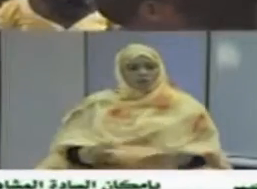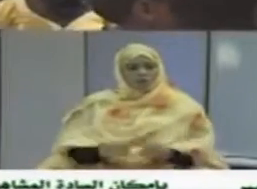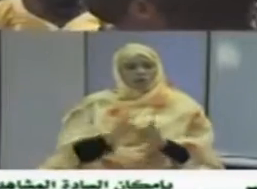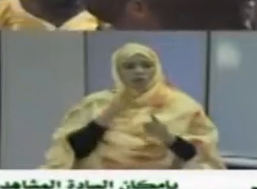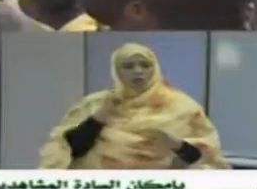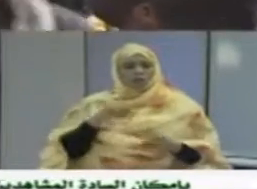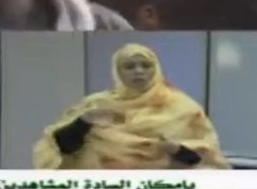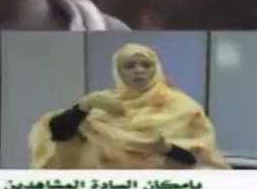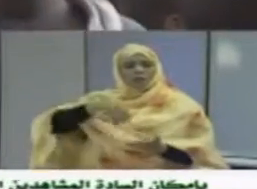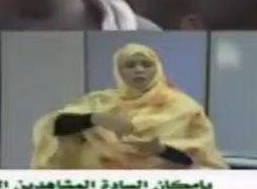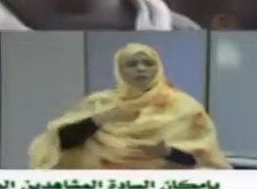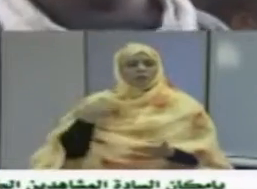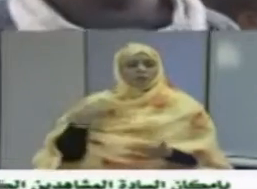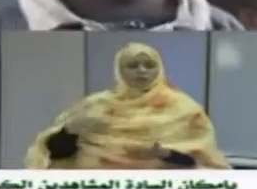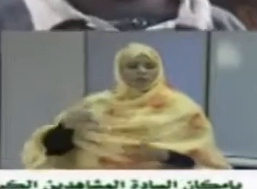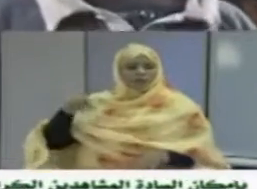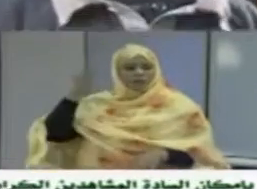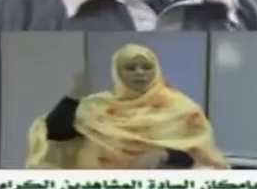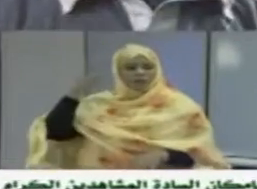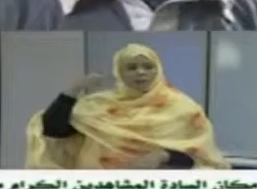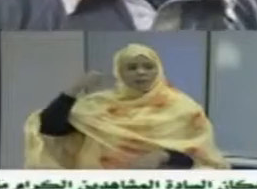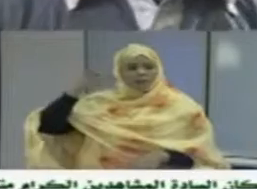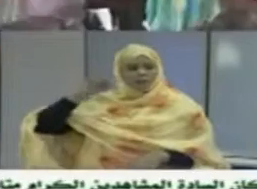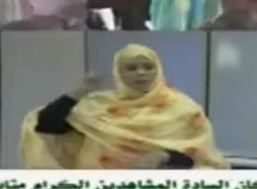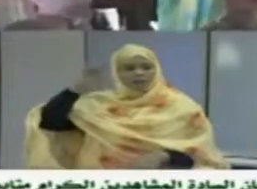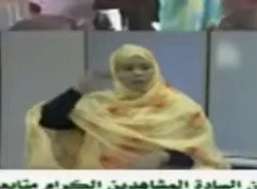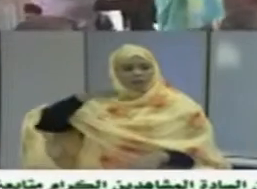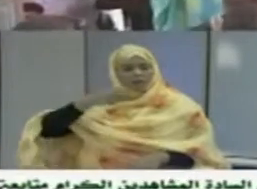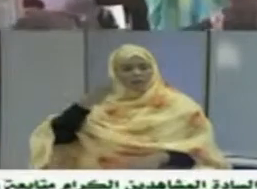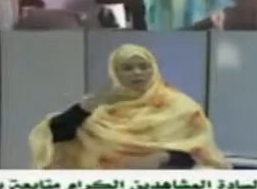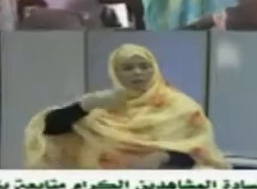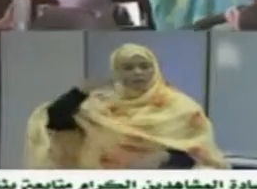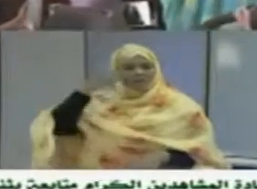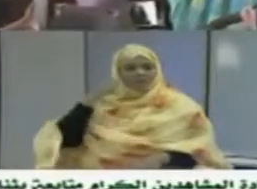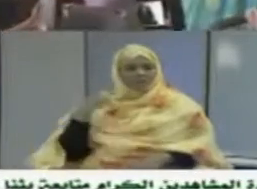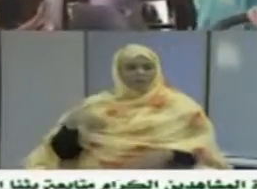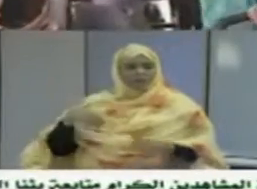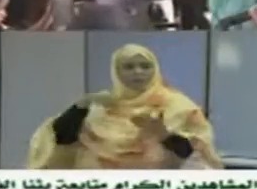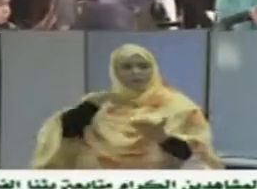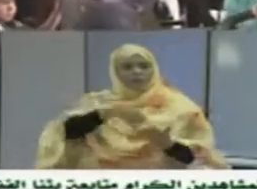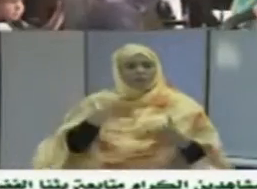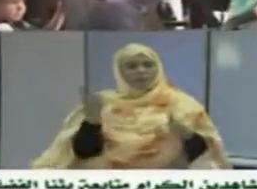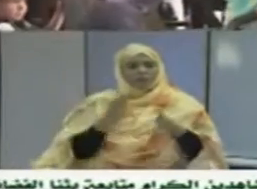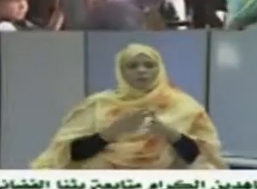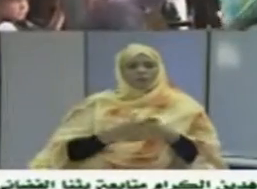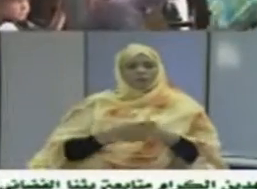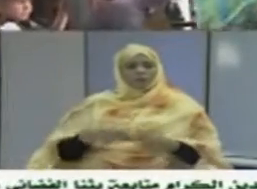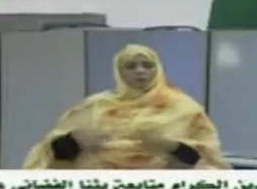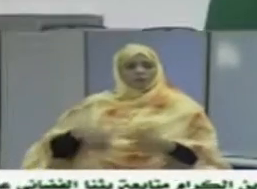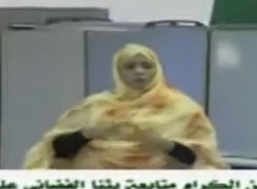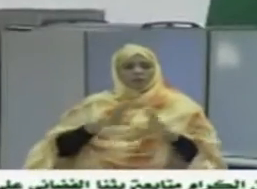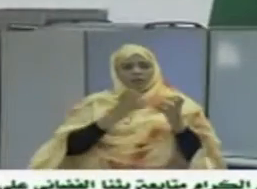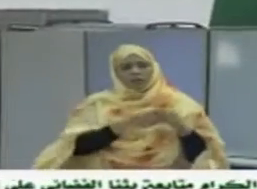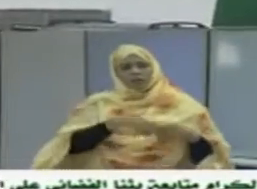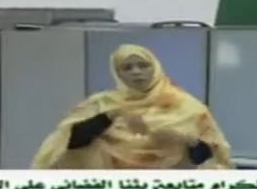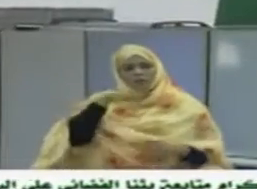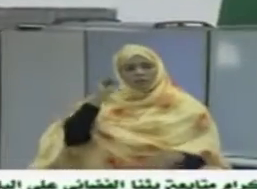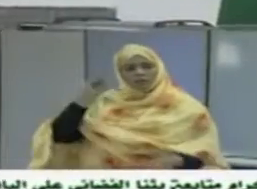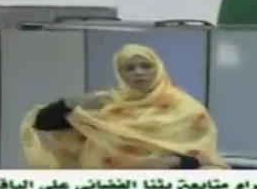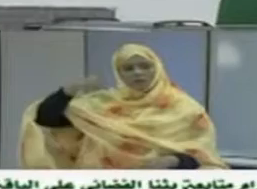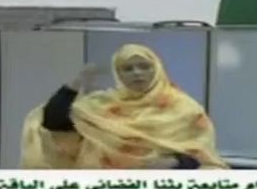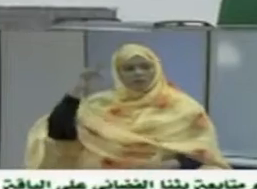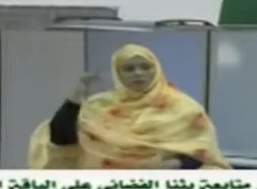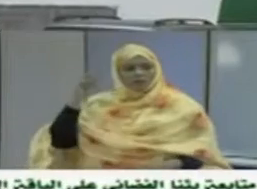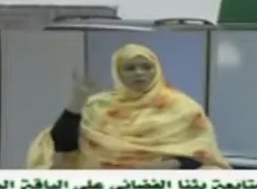الغيلان، ومركز الحماية والدمج الاجتماعي بالحنفية الخامسة، ومركز المعوقين بحي صالة. وتعرف